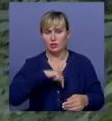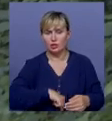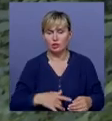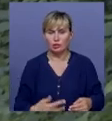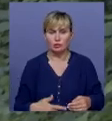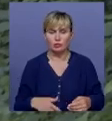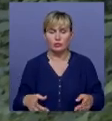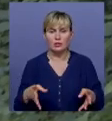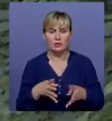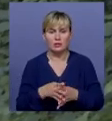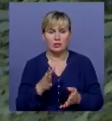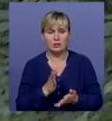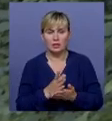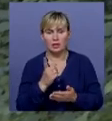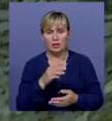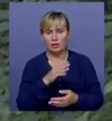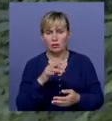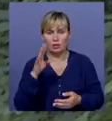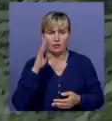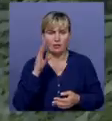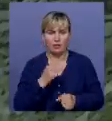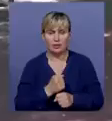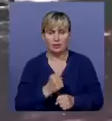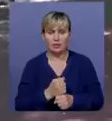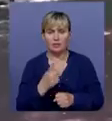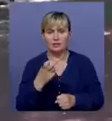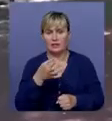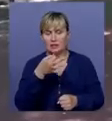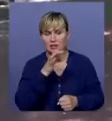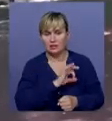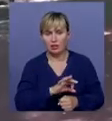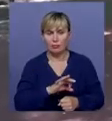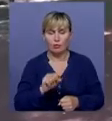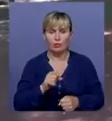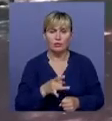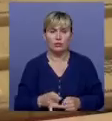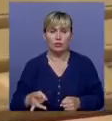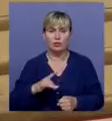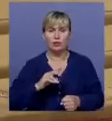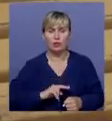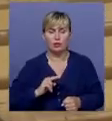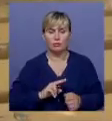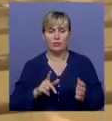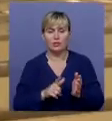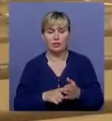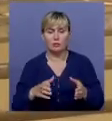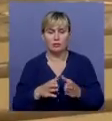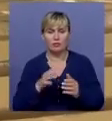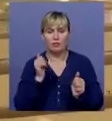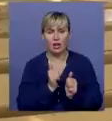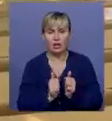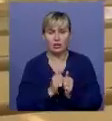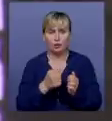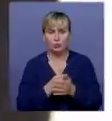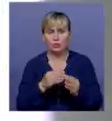Концентрат у него на тонну воды мы разбавляем 200 таблеток. Всего по Ауэзовскому району работает 7 бригад. В каждой из них до